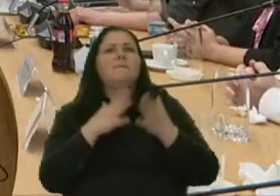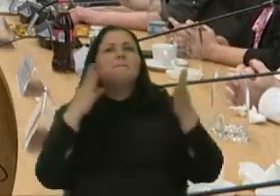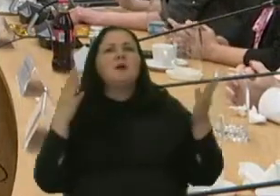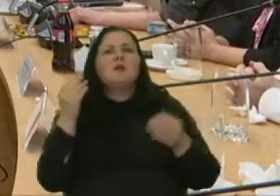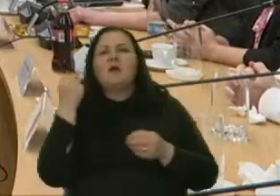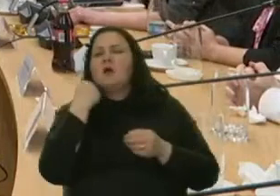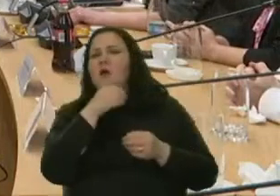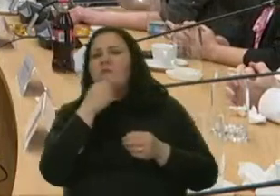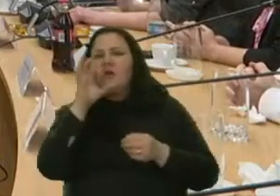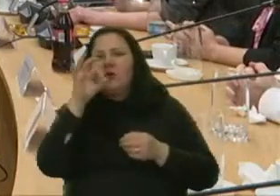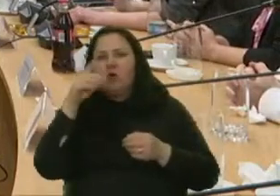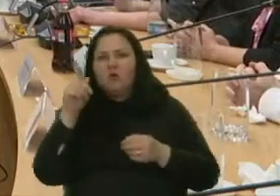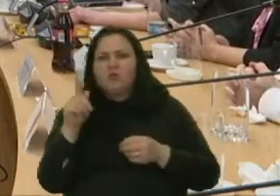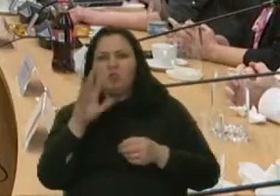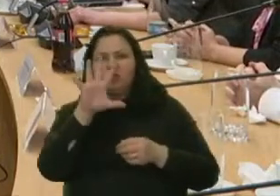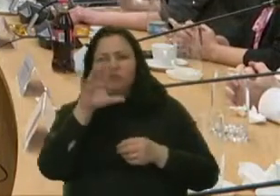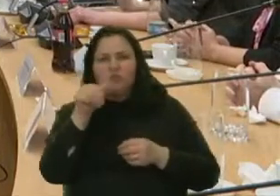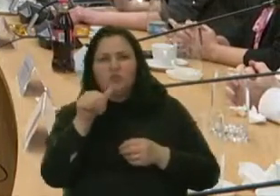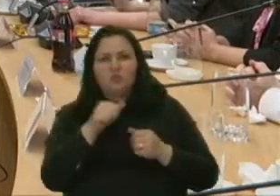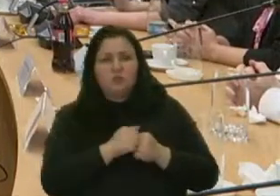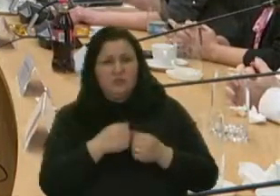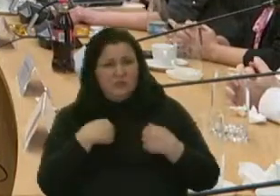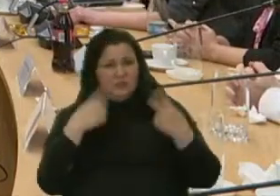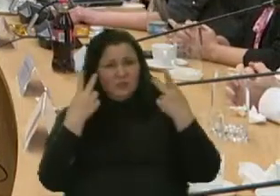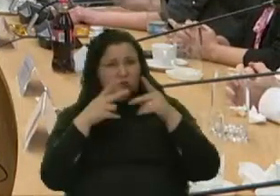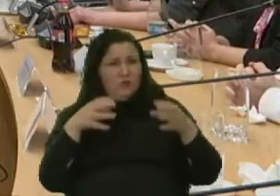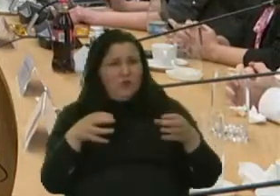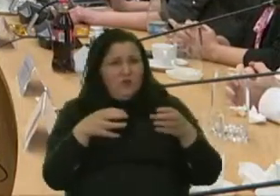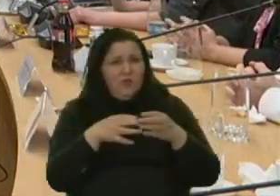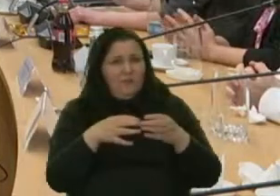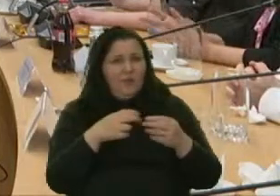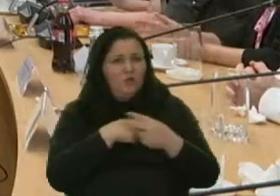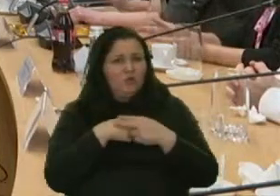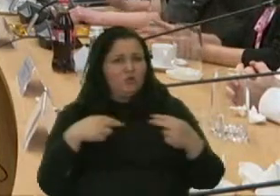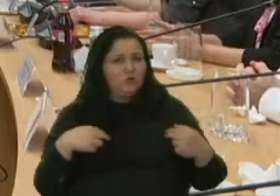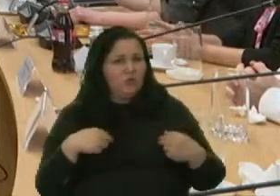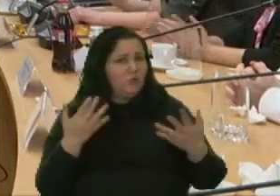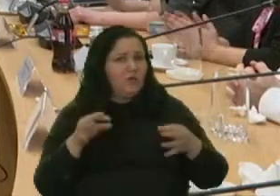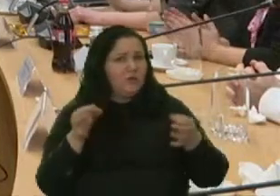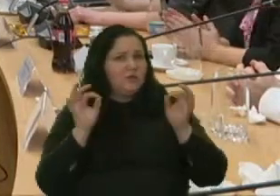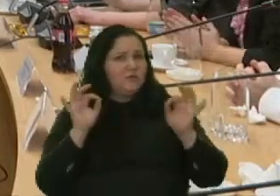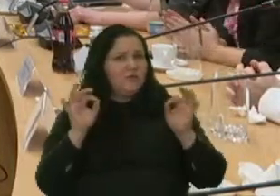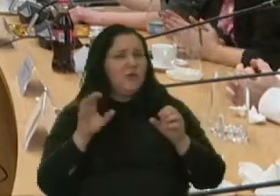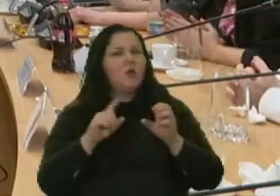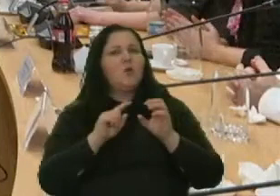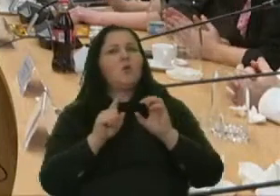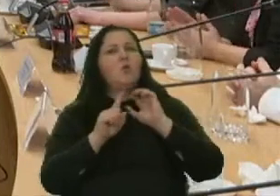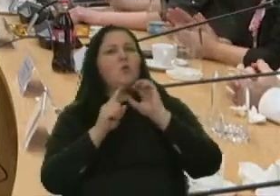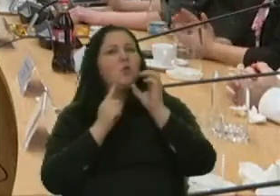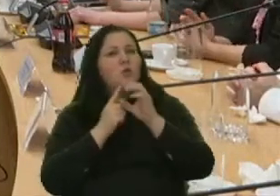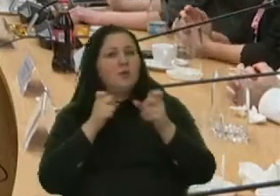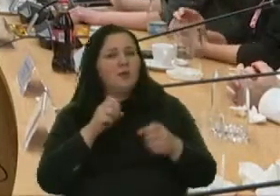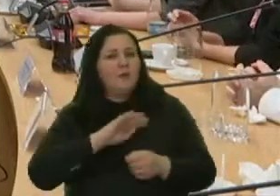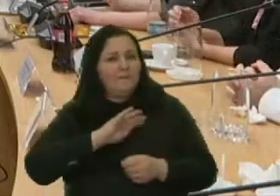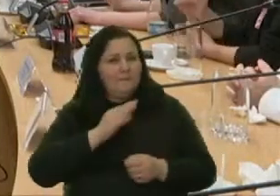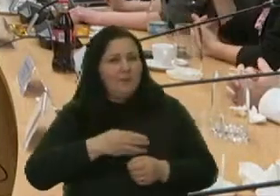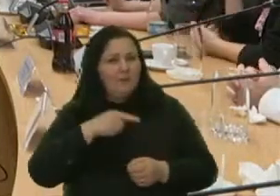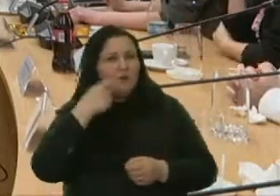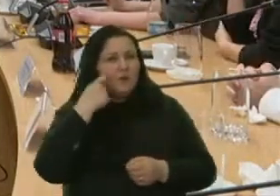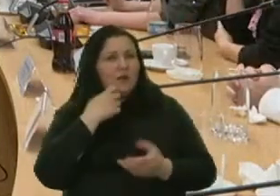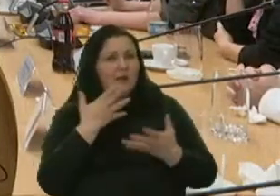o51 Să înțeleg că nu aveți departament juridic că nu aveți specialiști pe cultură în Primăria Cluj Napoca care să vă explice